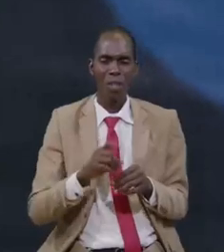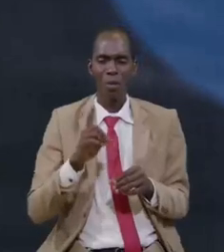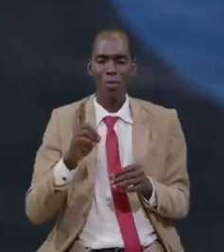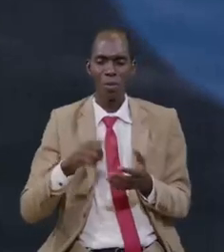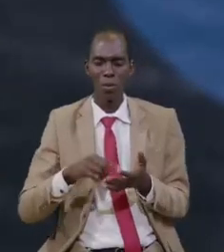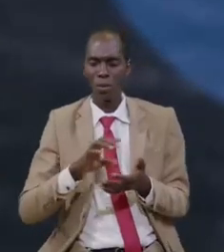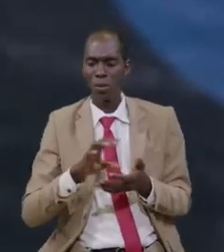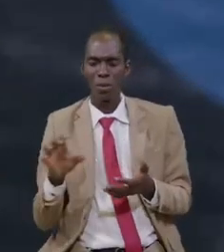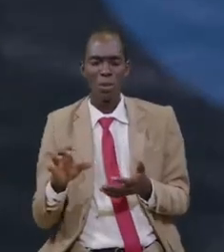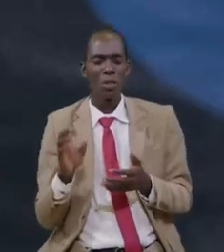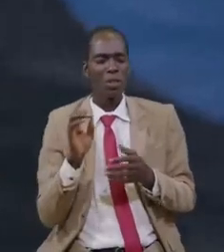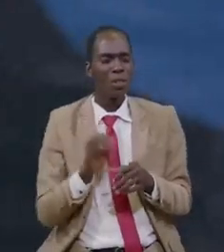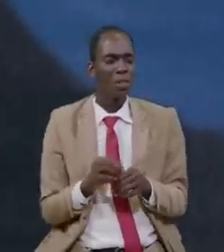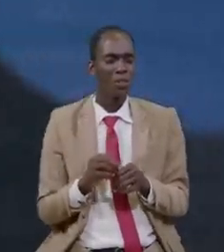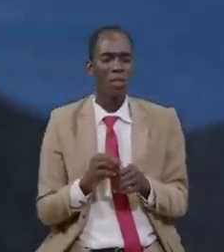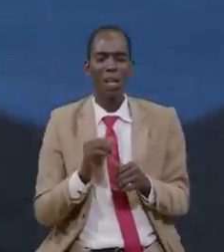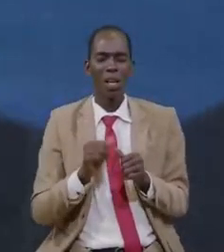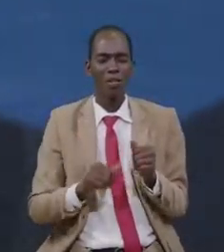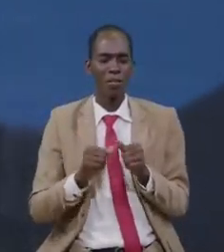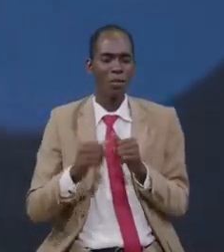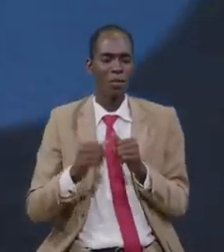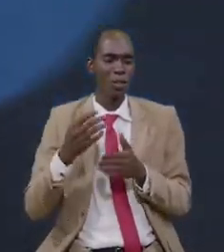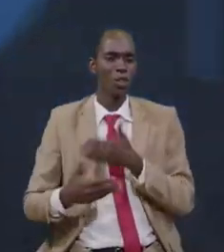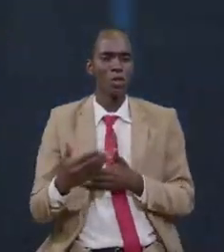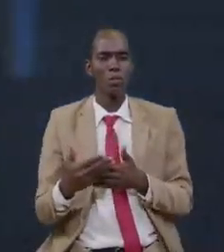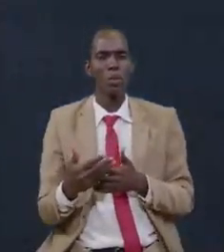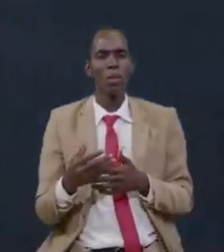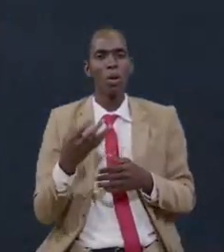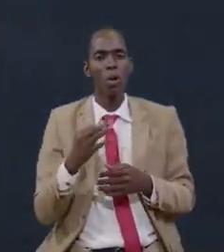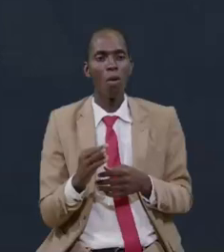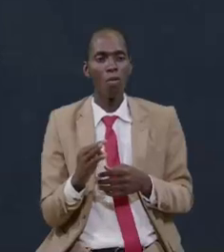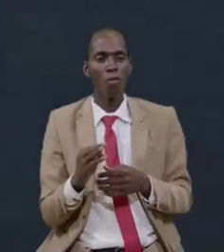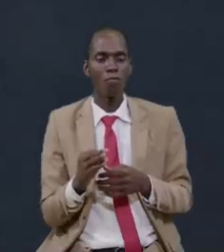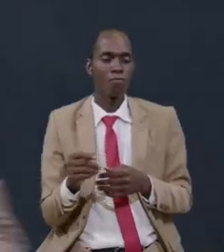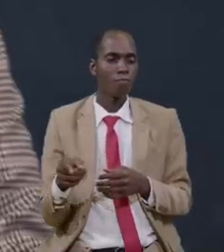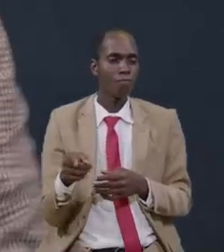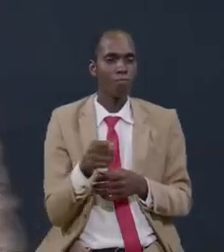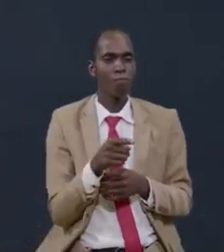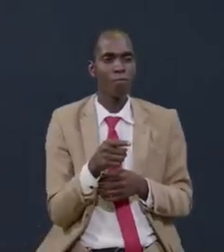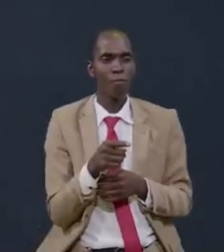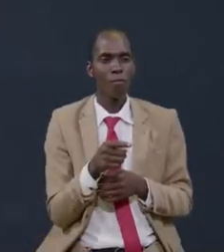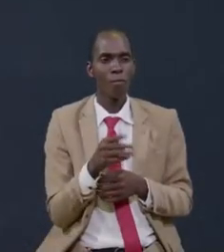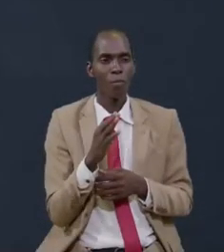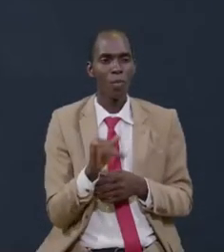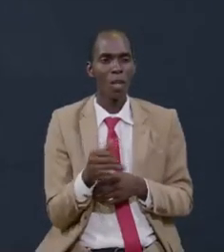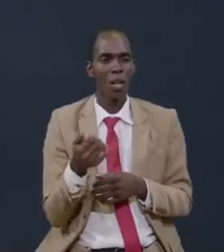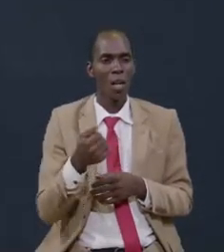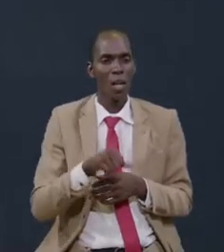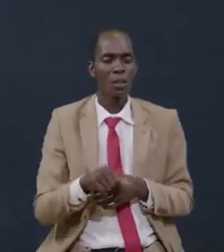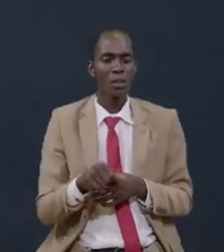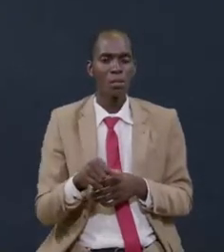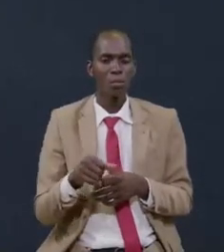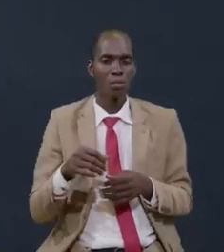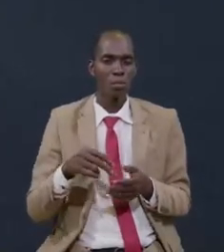millions, dans chaque génération, aucun ne peut, par aucun moyen, racheter